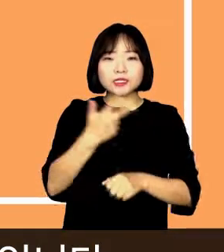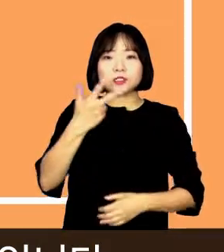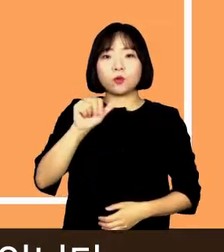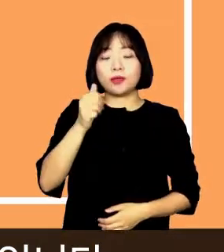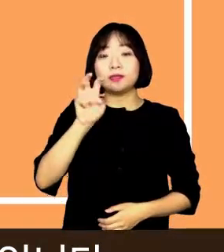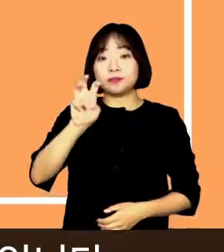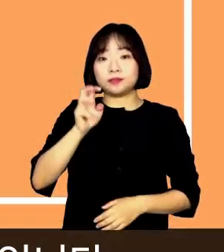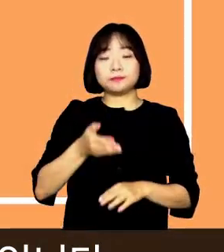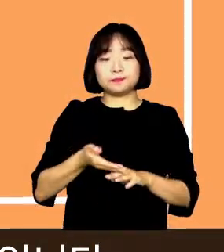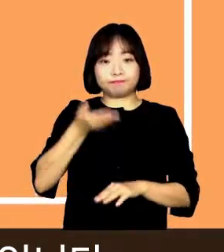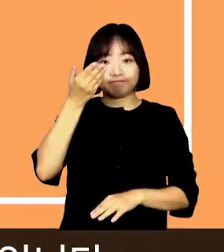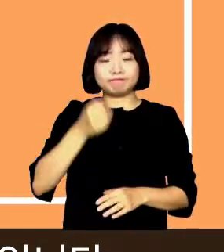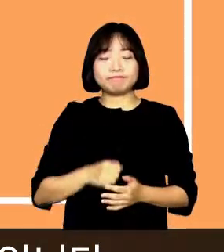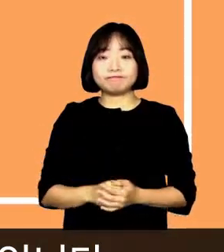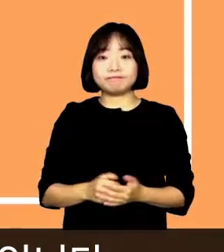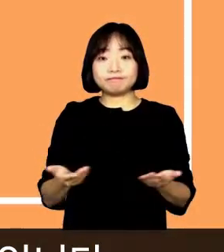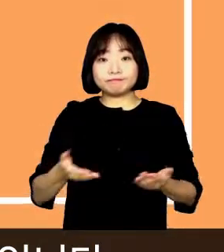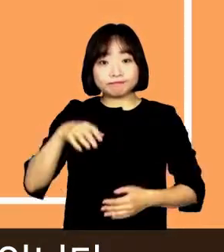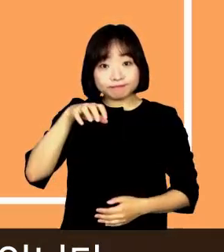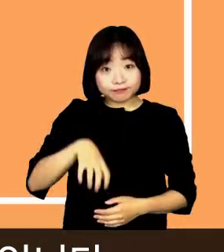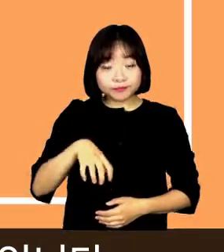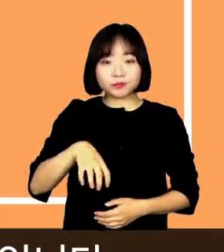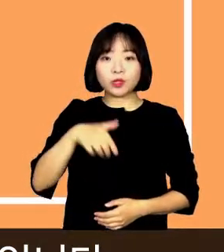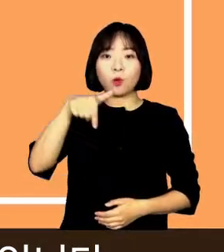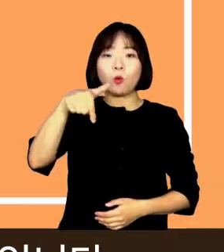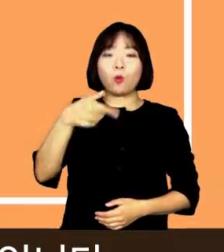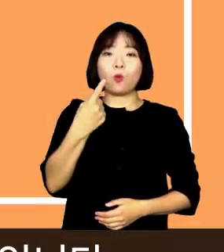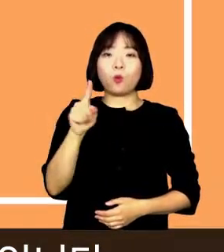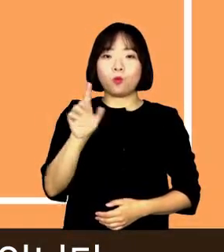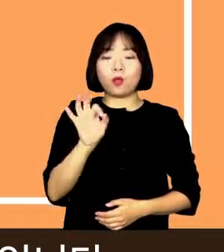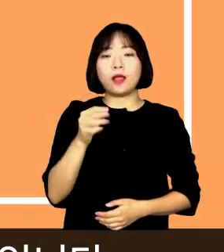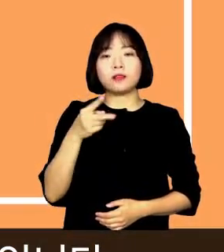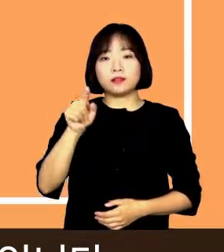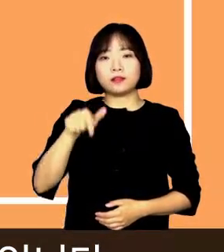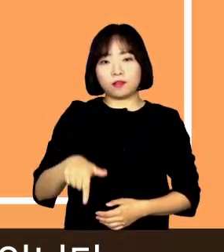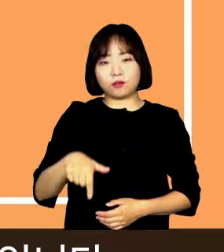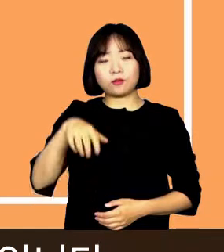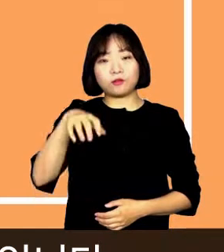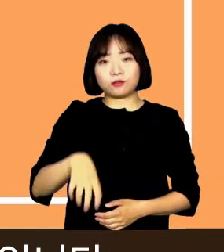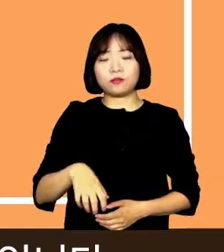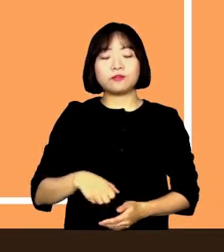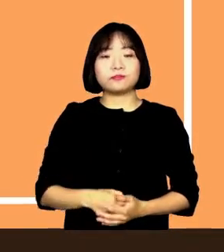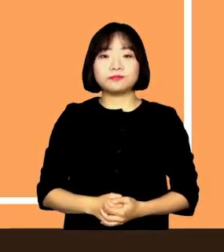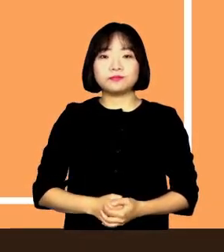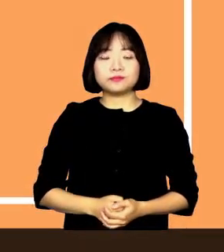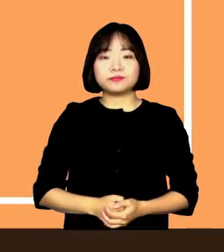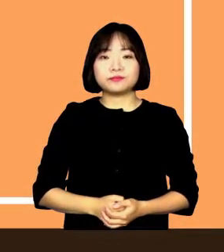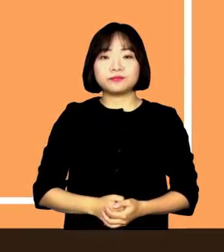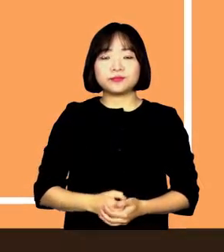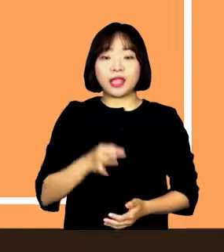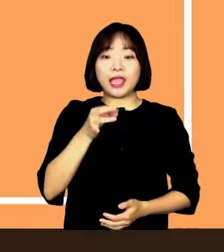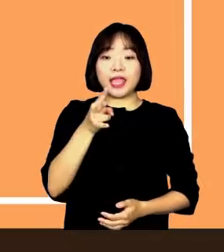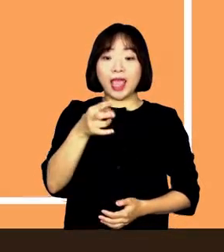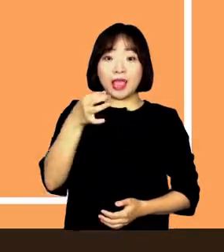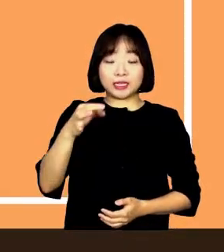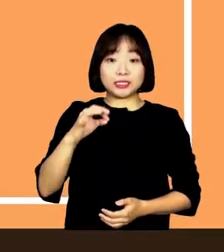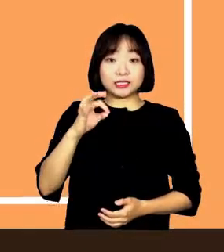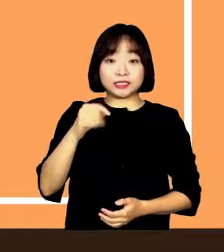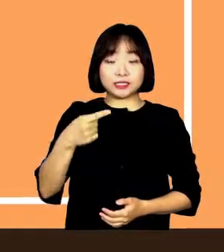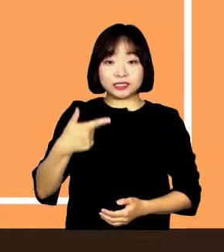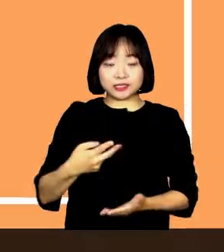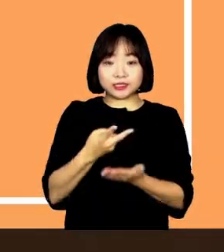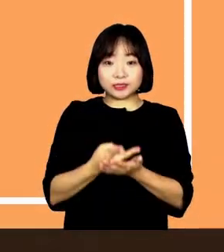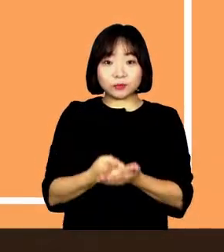7,530원 이상이며 근무지는 천안시 동남구 광덕면 대평교길 45입니다. 예은친구에서 상점